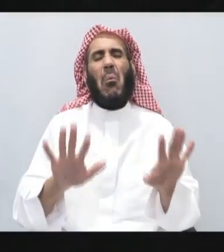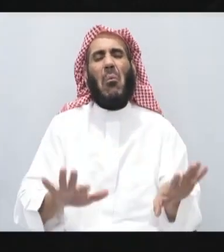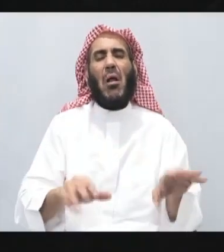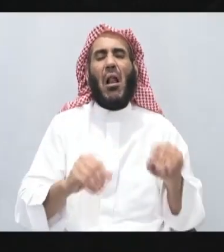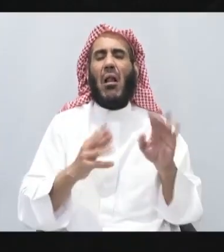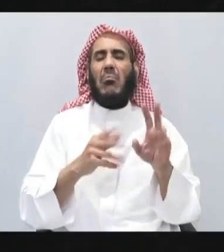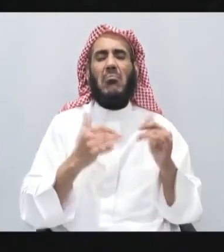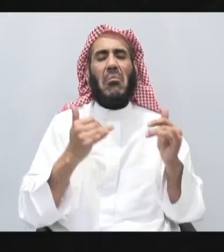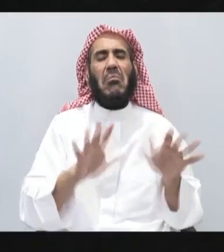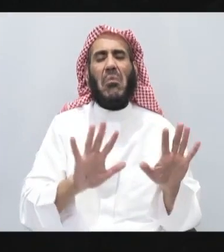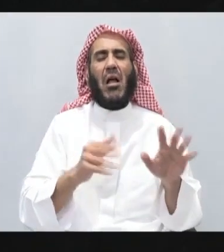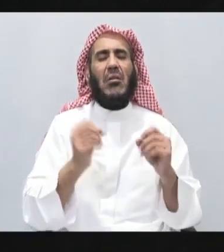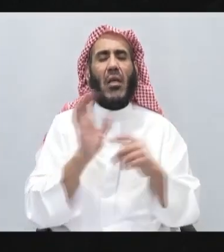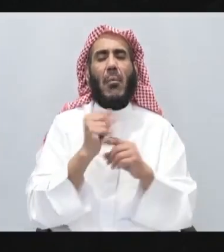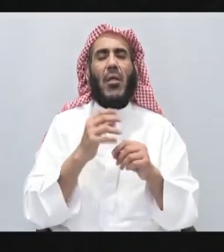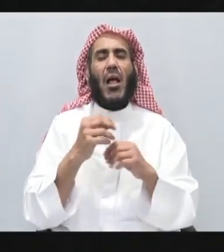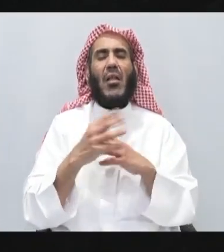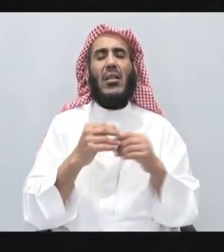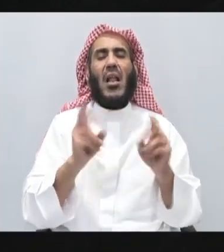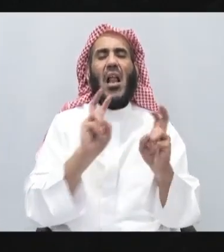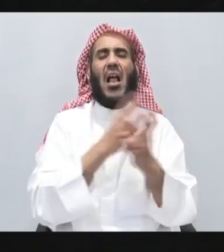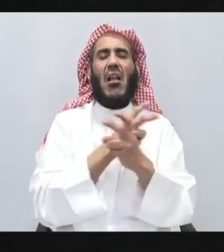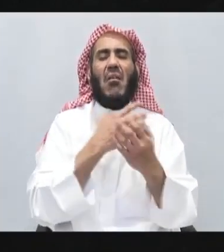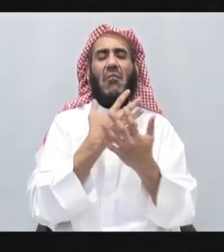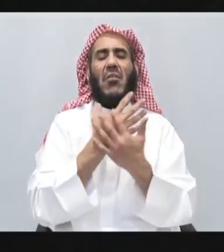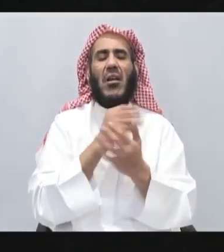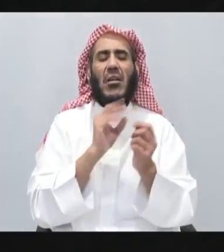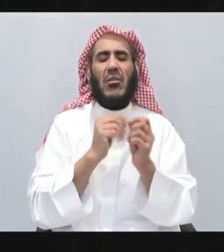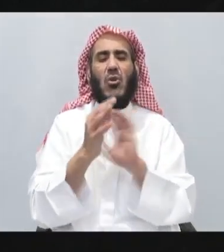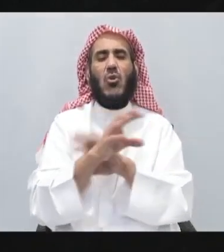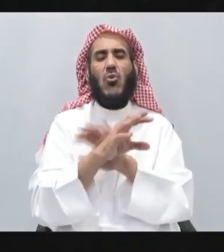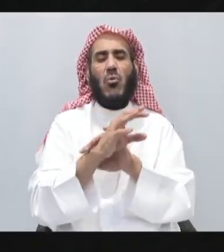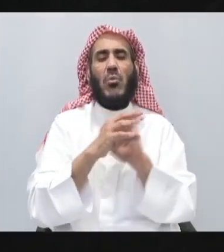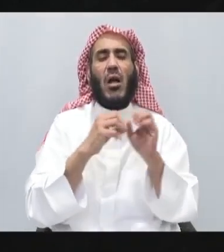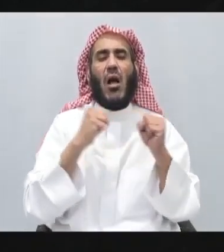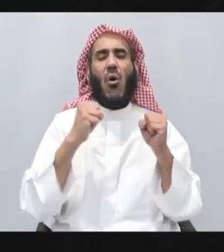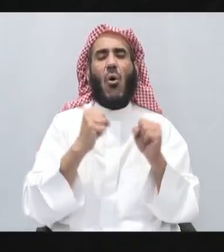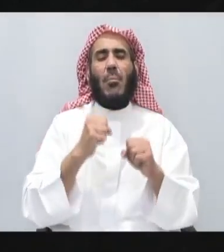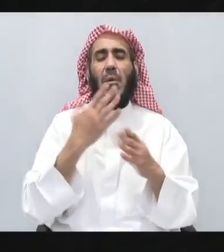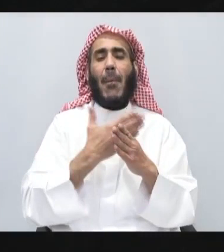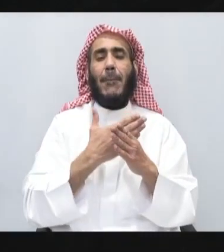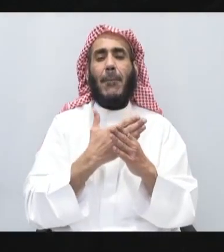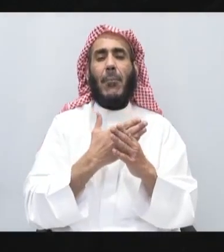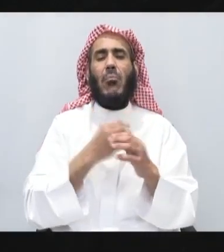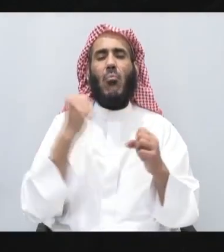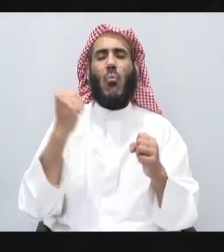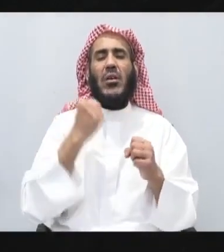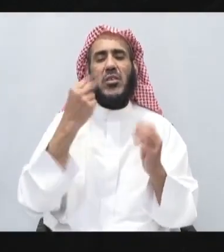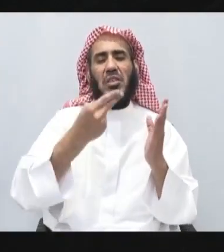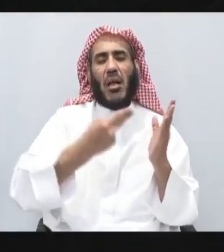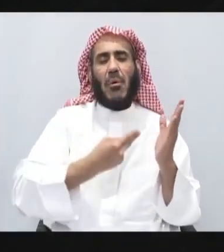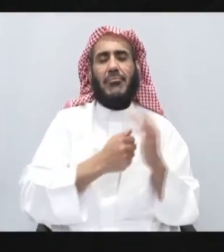لا تتاثر كثيرا مثال العضلات الهيكليه في اليد اليمنى تصبح اكبر واقبر بسبب ممارسه